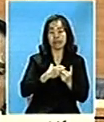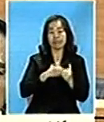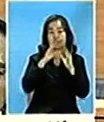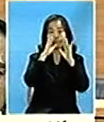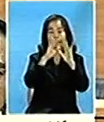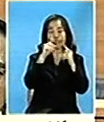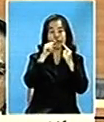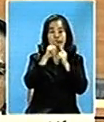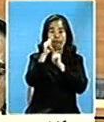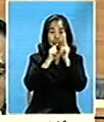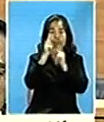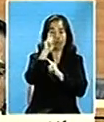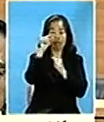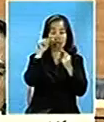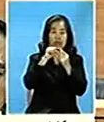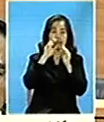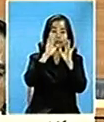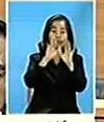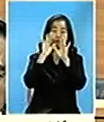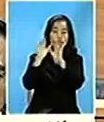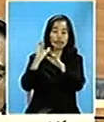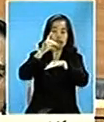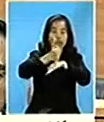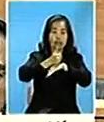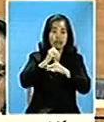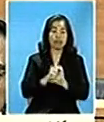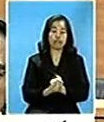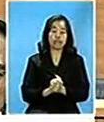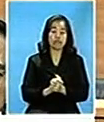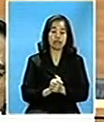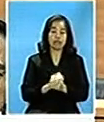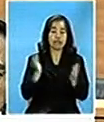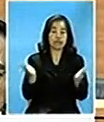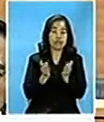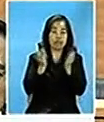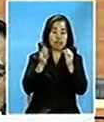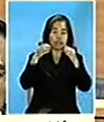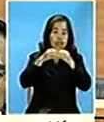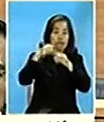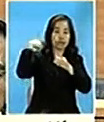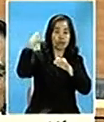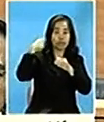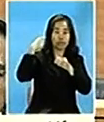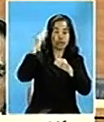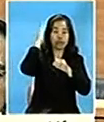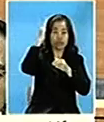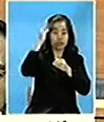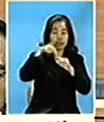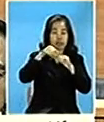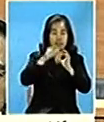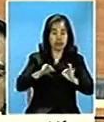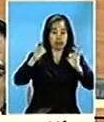ากจะคุยก็คืออยากจะฝากไว้กับท่านนะคะว่าสร้างสรรค์พลังสตรีให้เป็นพลังสำคัญในการพัฒนาประเทศ